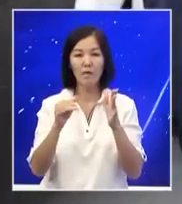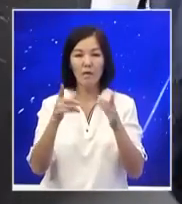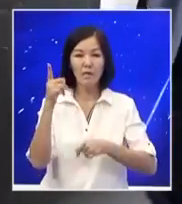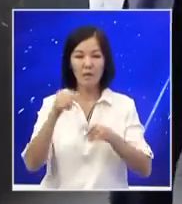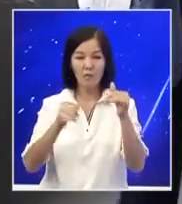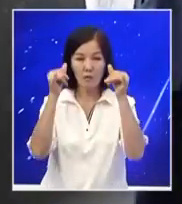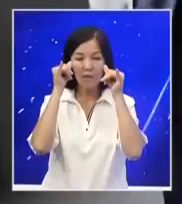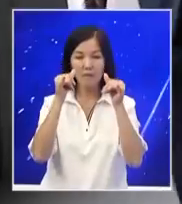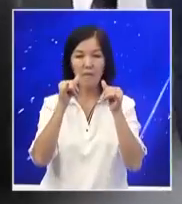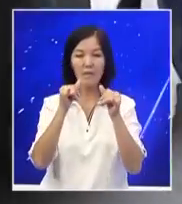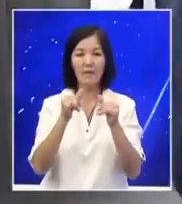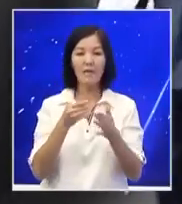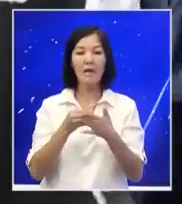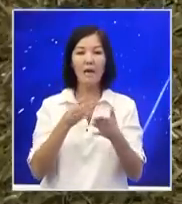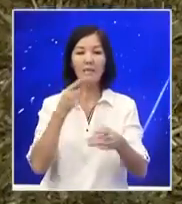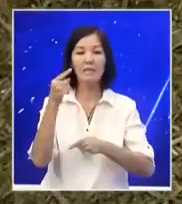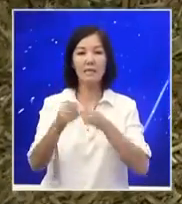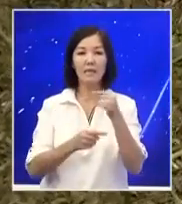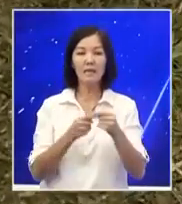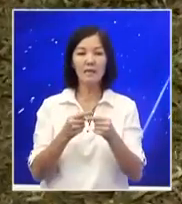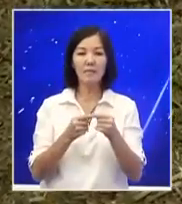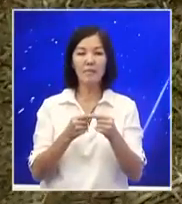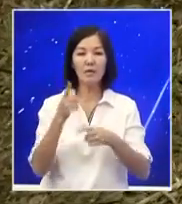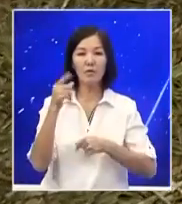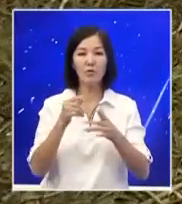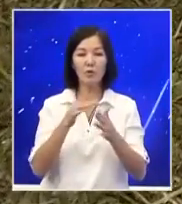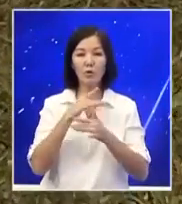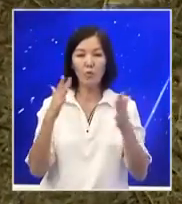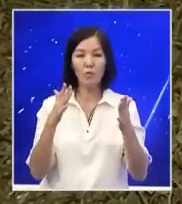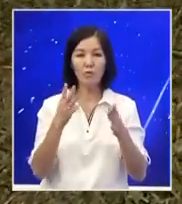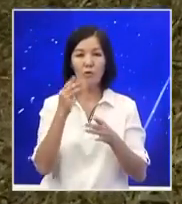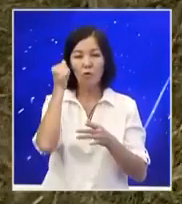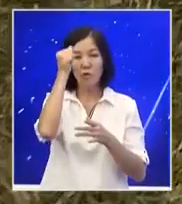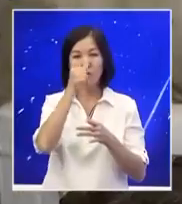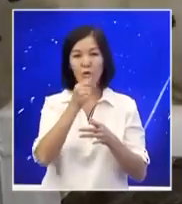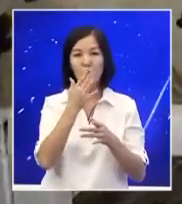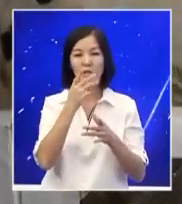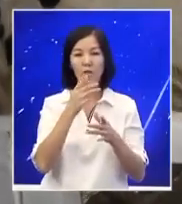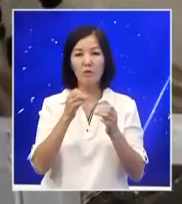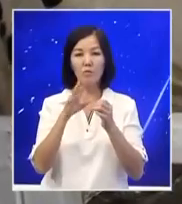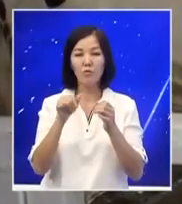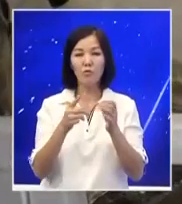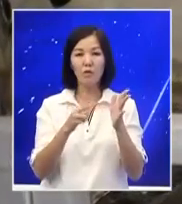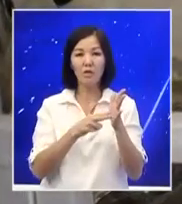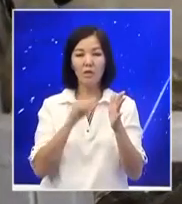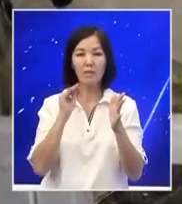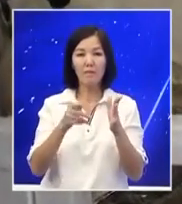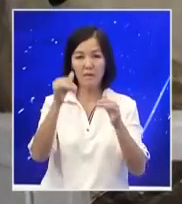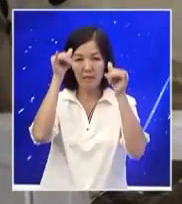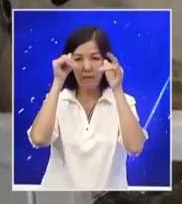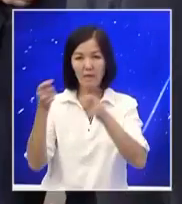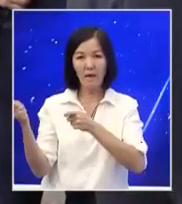сиыр. Мал тұқымын асылдандырып, өнімділігін арттыру үшін соңғы 3 жылда шетелден 14,7 мың баса